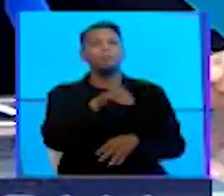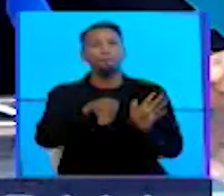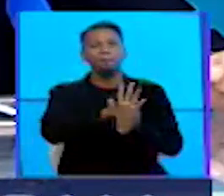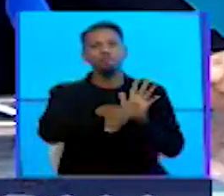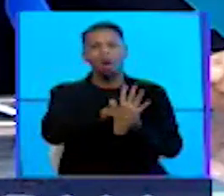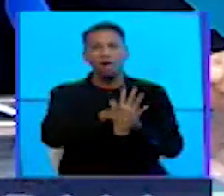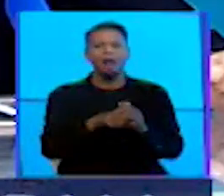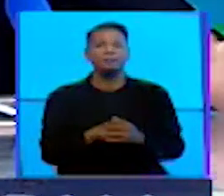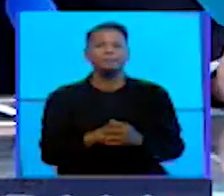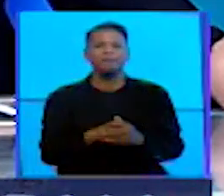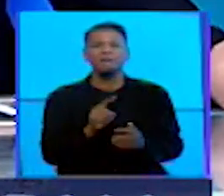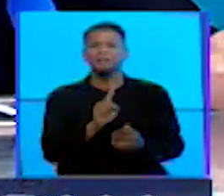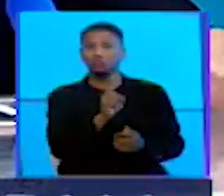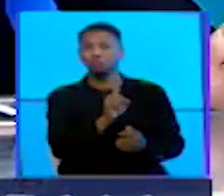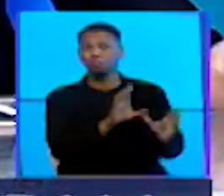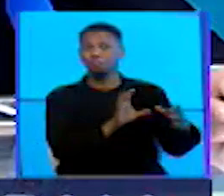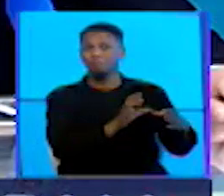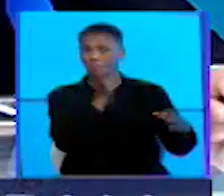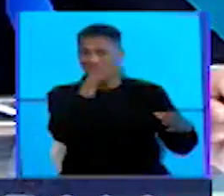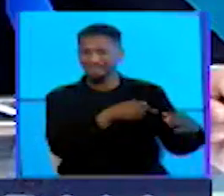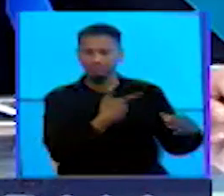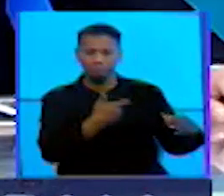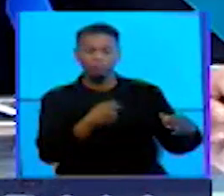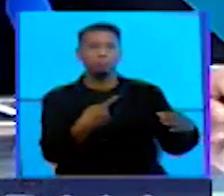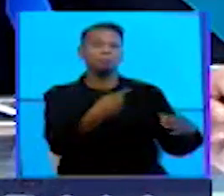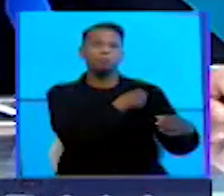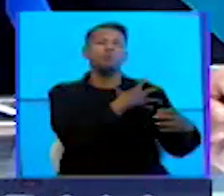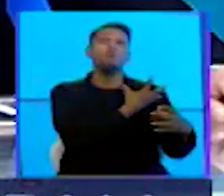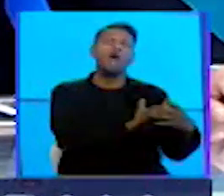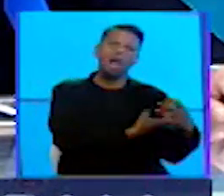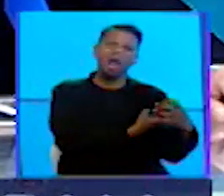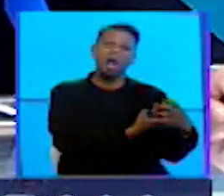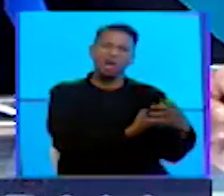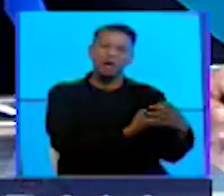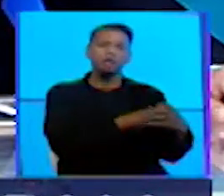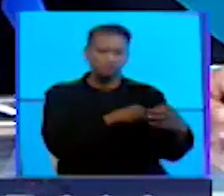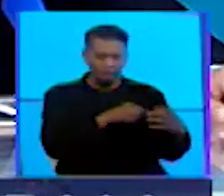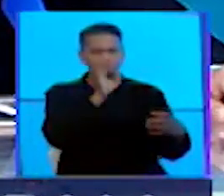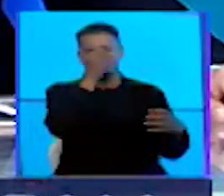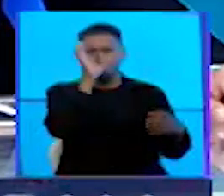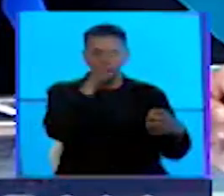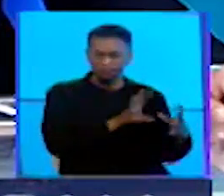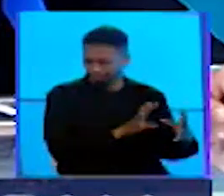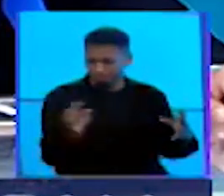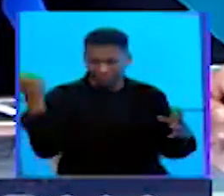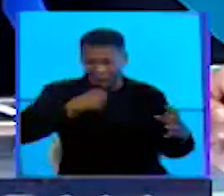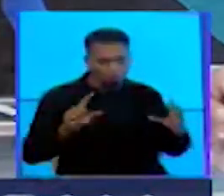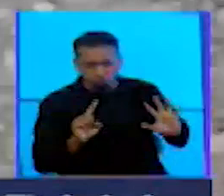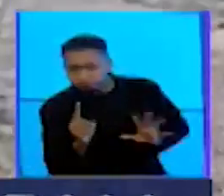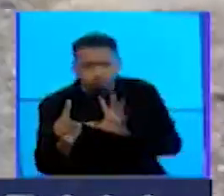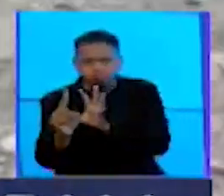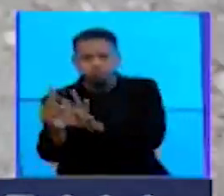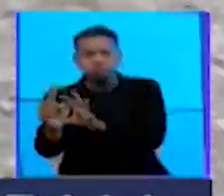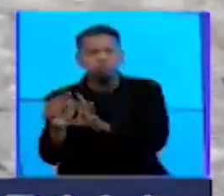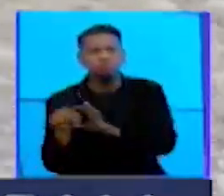Papua. Akibatnya satu personel TNI terluka. Aparat TNI Polri memburu pelaku.